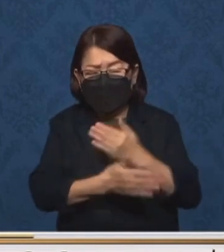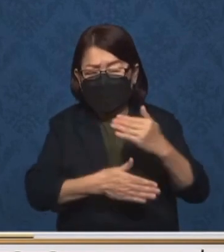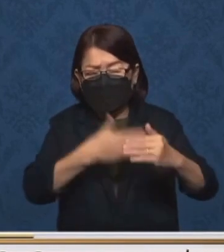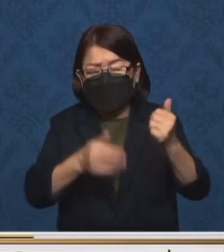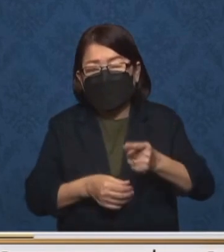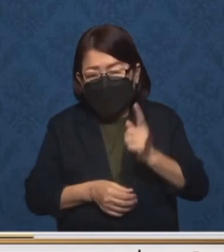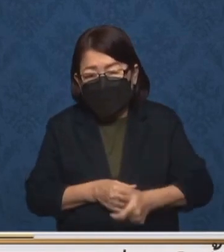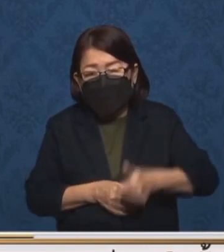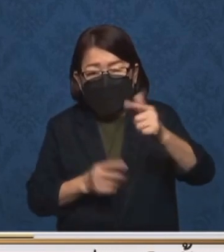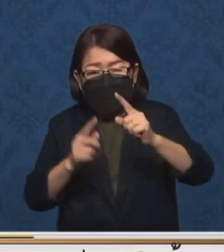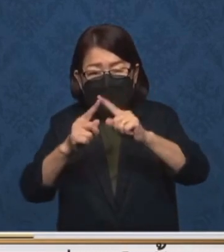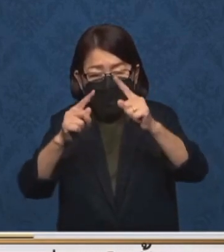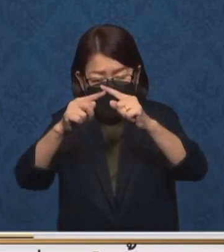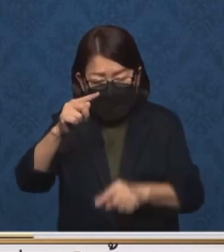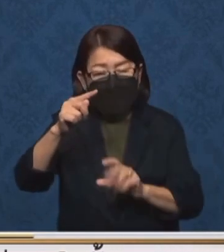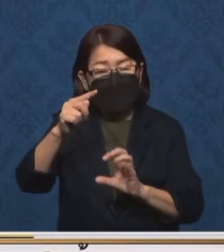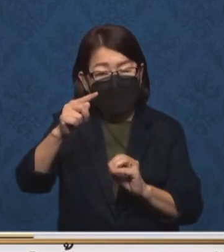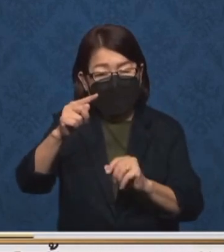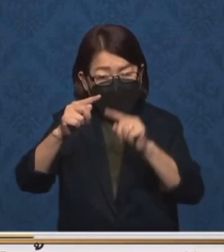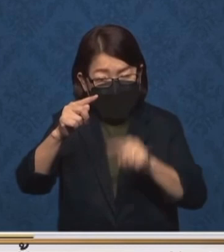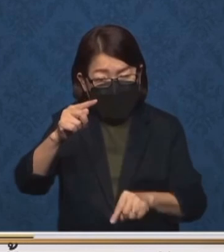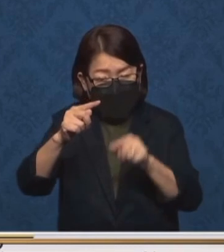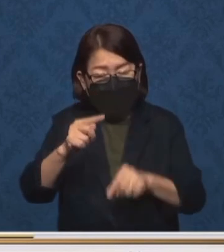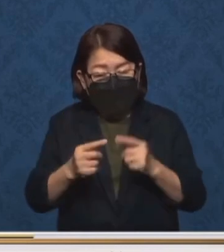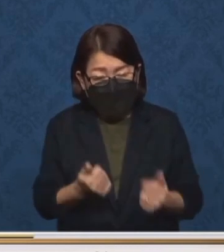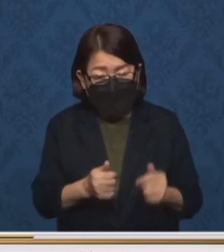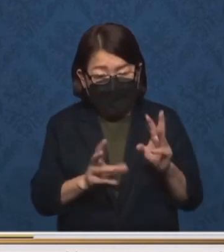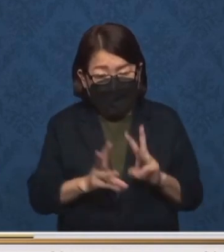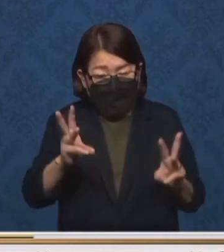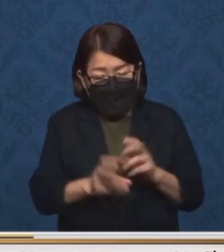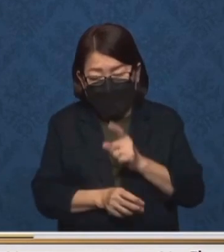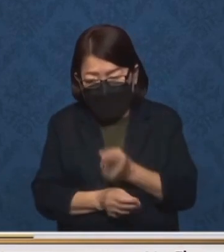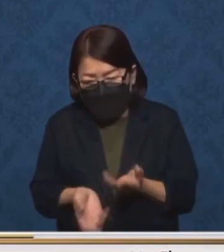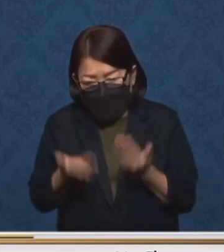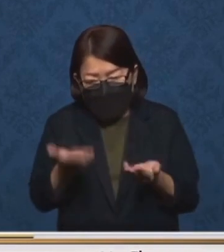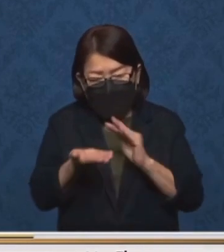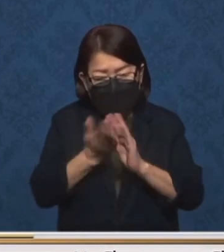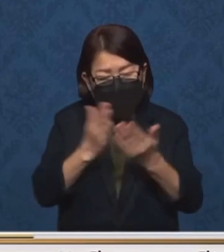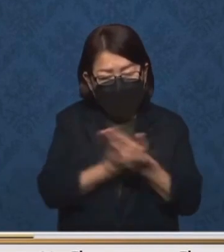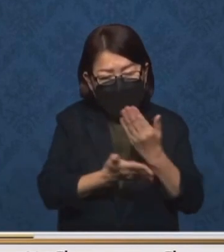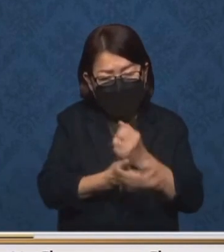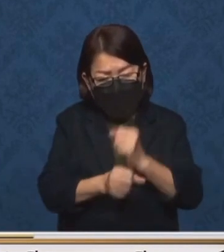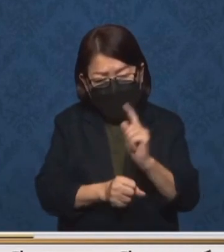ของโลกระหวางนี้กพิจารณาไปครับตงไบกพ่อง ตรไหนควเตรีมพร้อม ตรไคพัฒนา